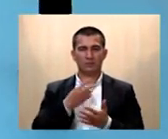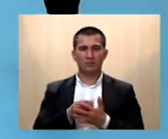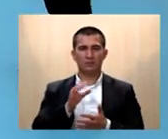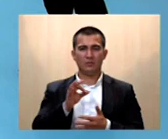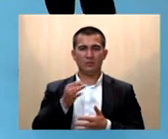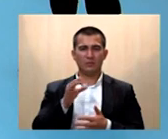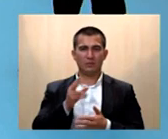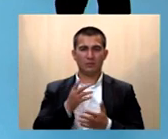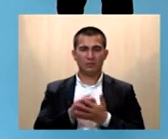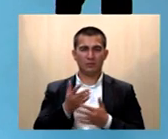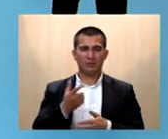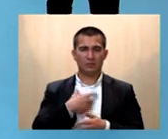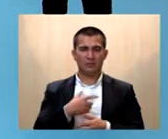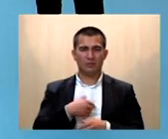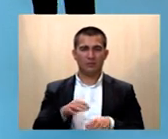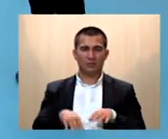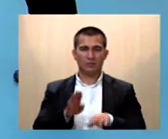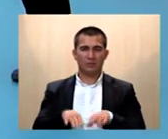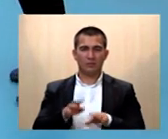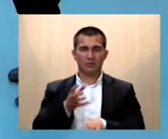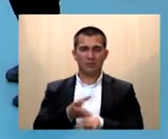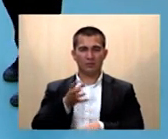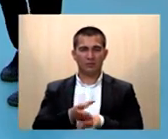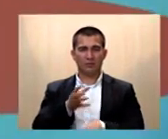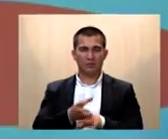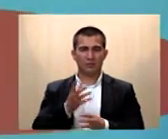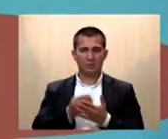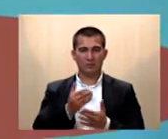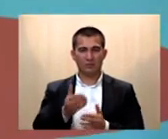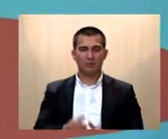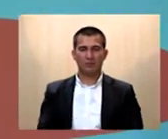oyoqda janglirova deyiladi o'zimizda.